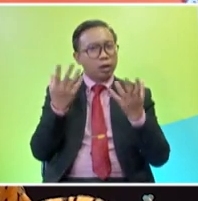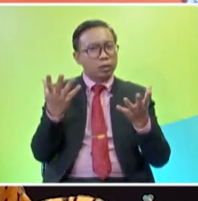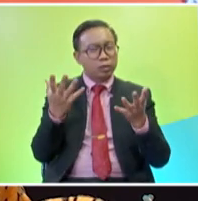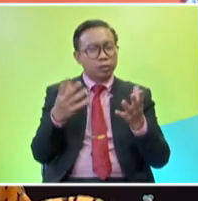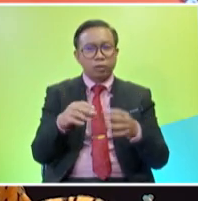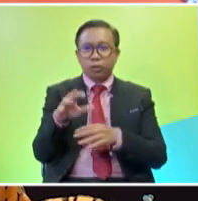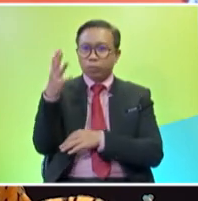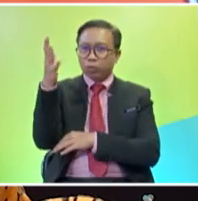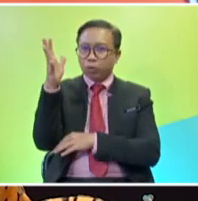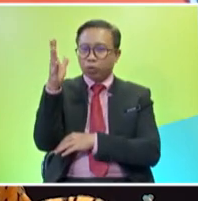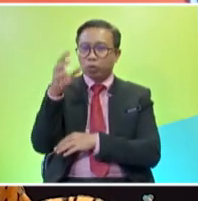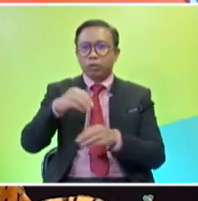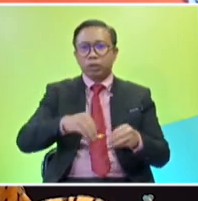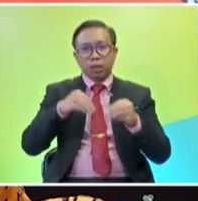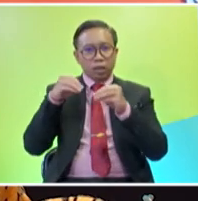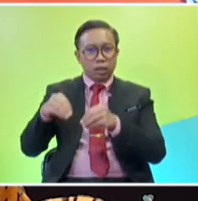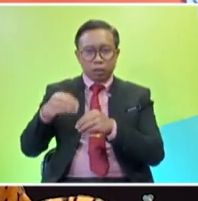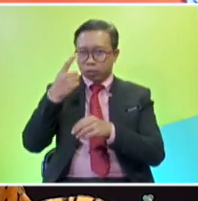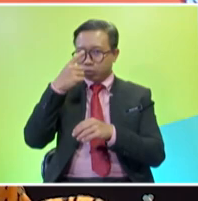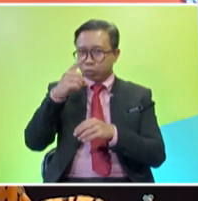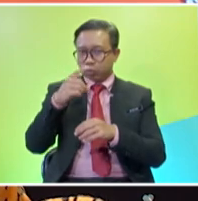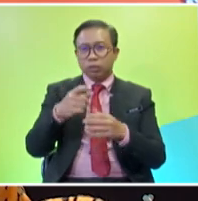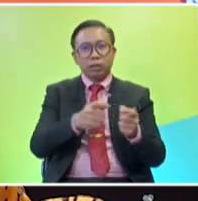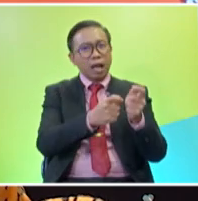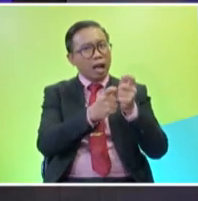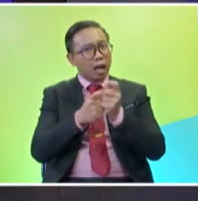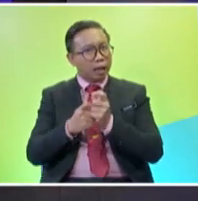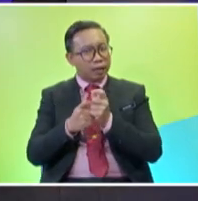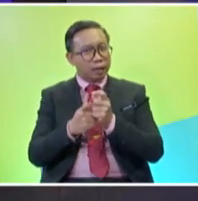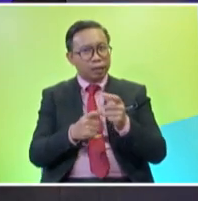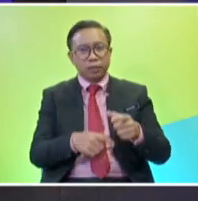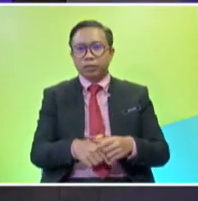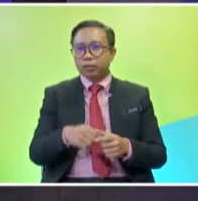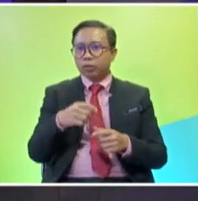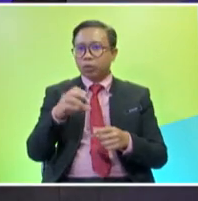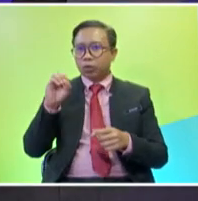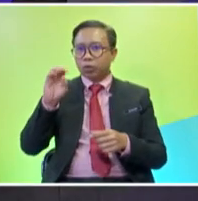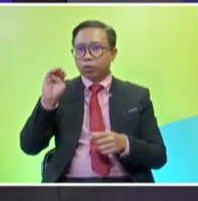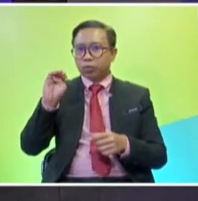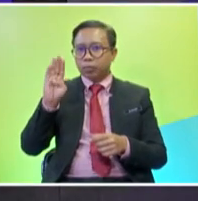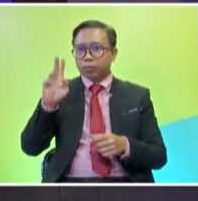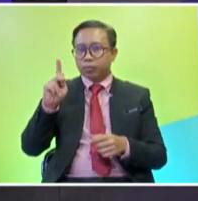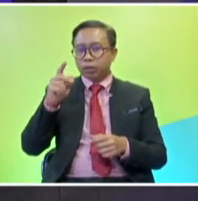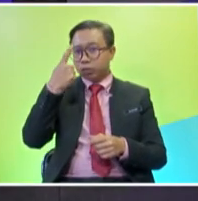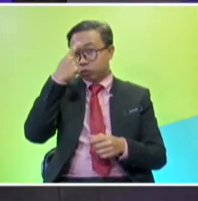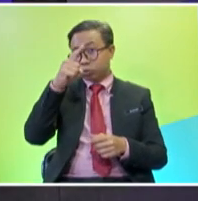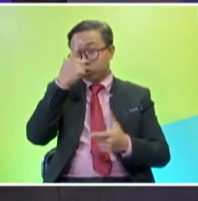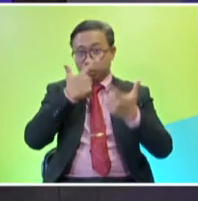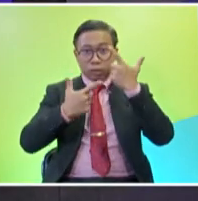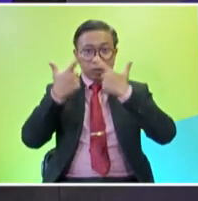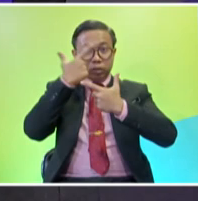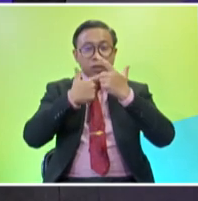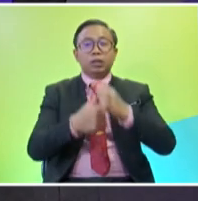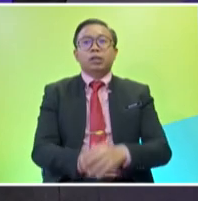dengan fungsinya untuk menahan lapisan ombak oke maksudnya penting untuk pelancungan betul oke baiklah